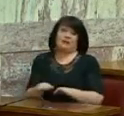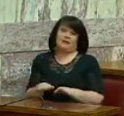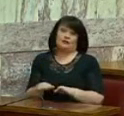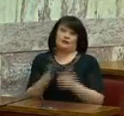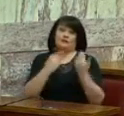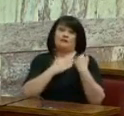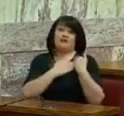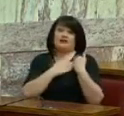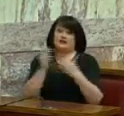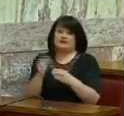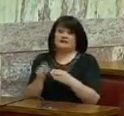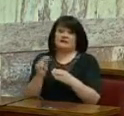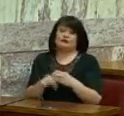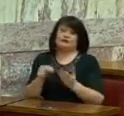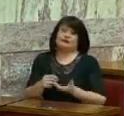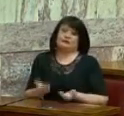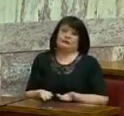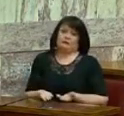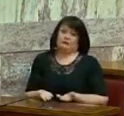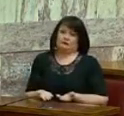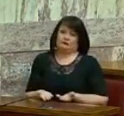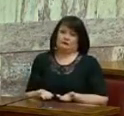Δεν πειράζει. Εντάξει.